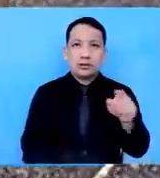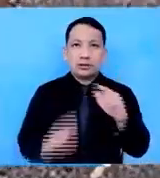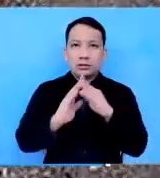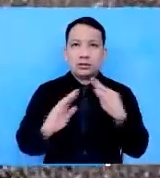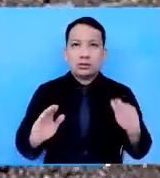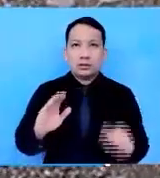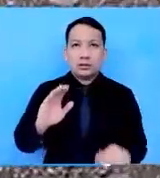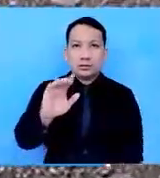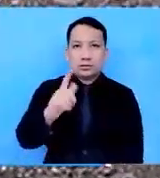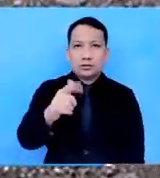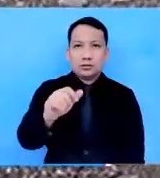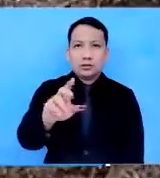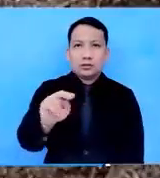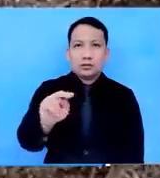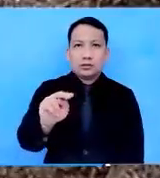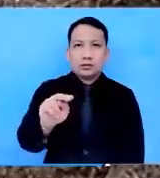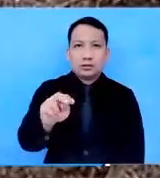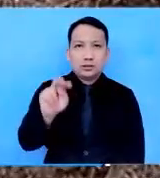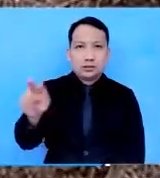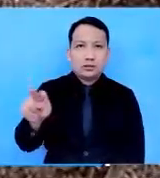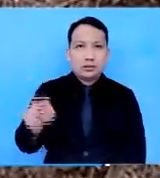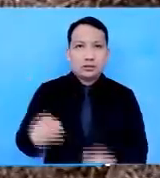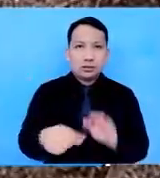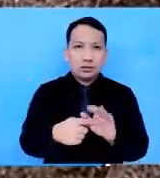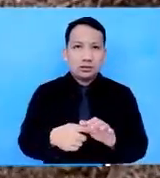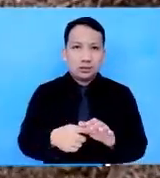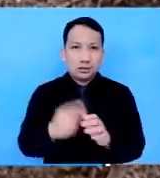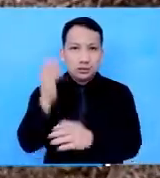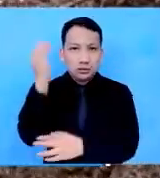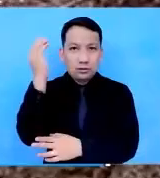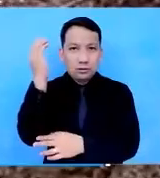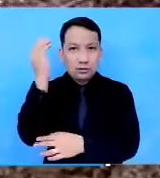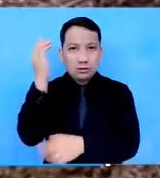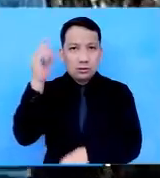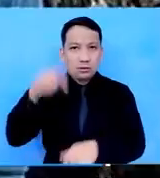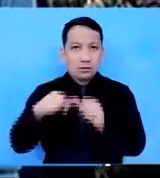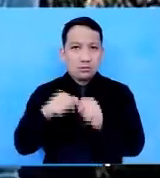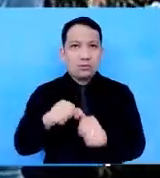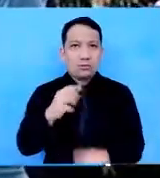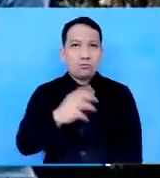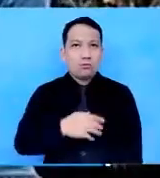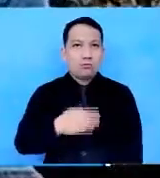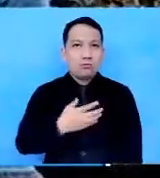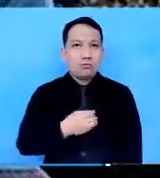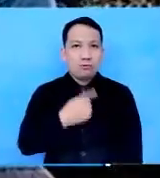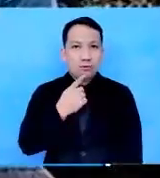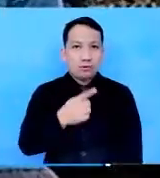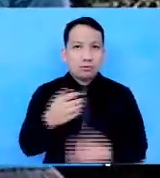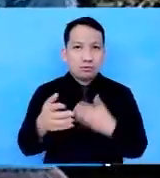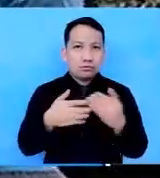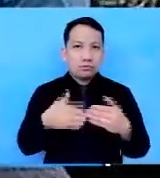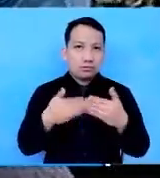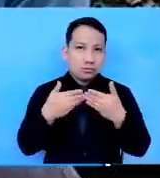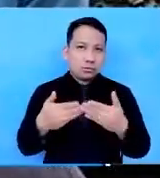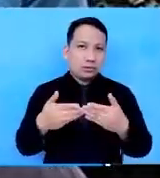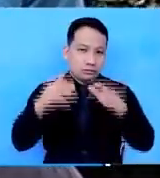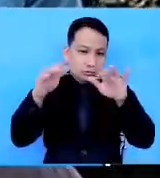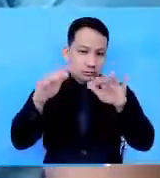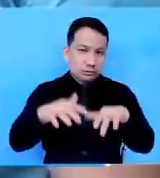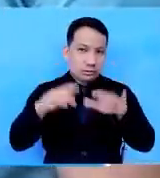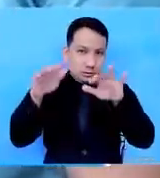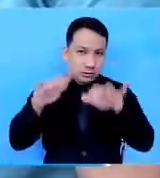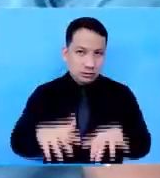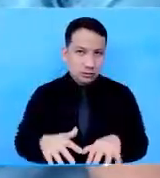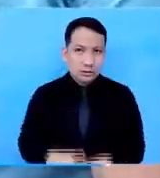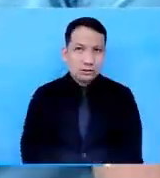Glenda. Wala na halos makapitan na lupa ang isang poste na tinitirhan nila kaya nangangamba siya lalo na kung magtuloy-tuloy pa ang pag-ulan.